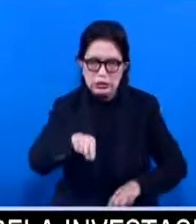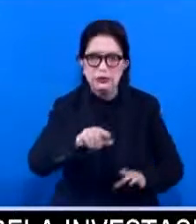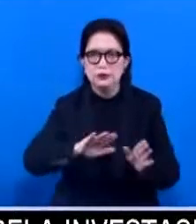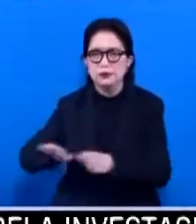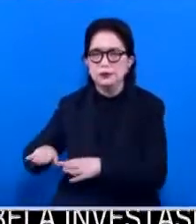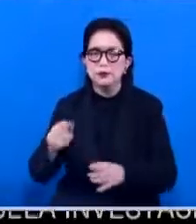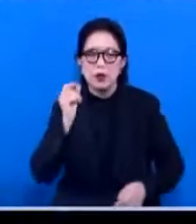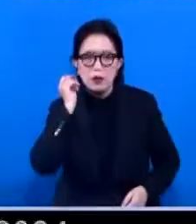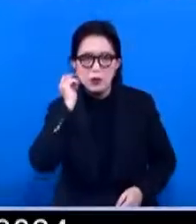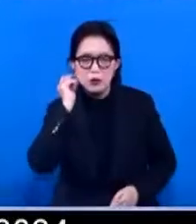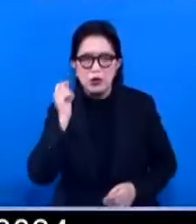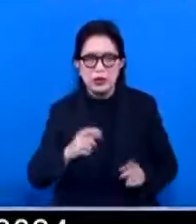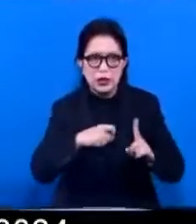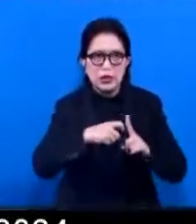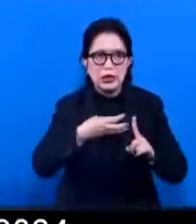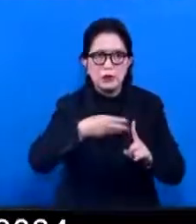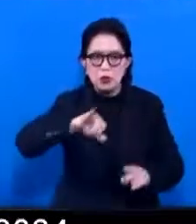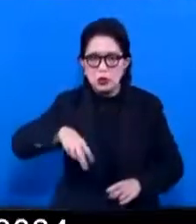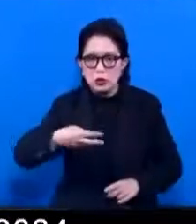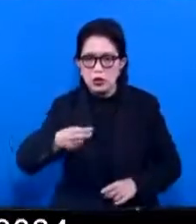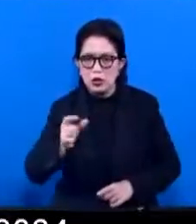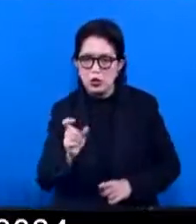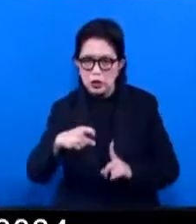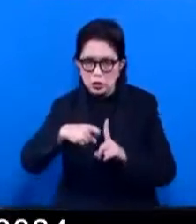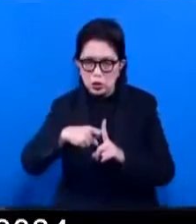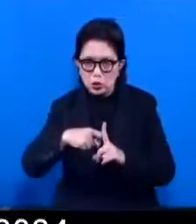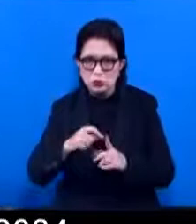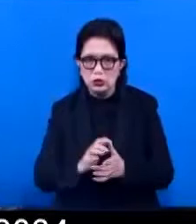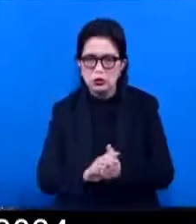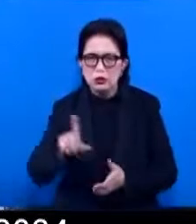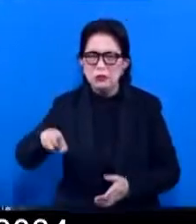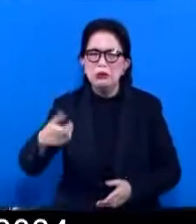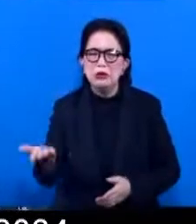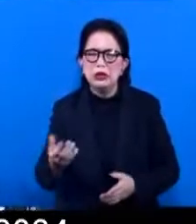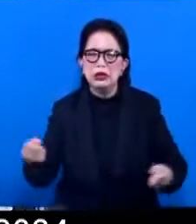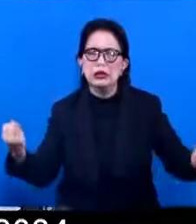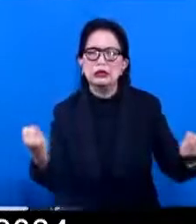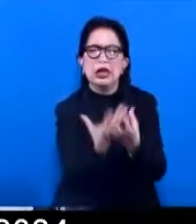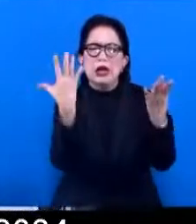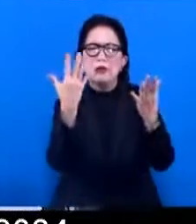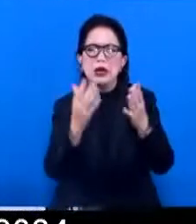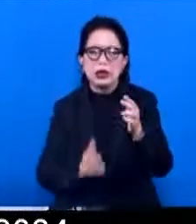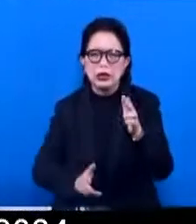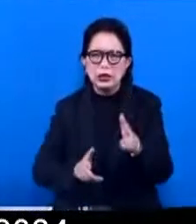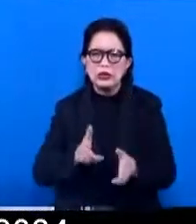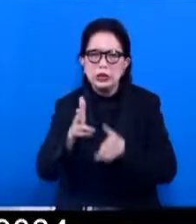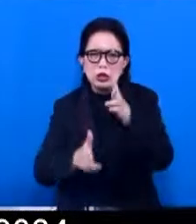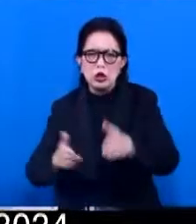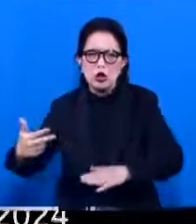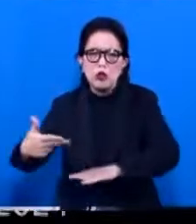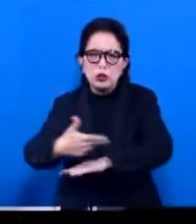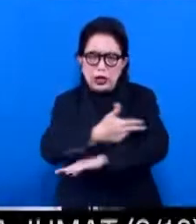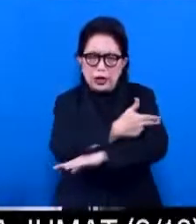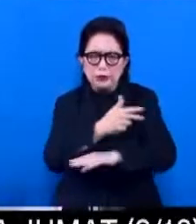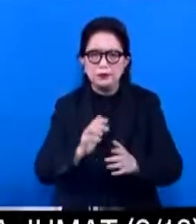Seorang perempuan di Kebonjeruk, Jakarta Barat tewas tertabrak kereta komuter lain dari arah stasiun Duri tujuan Tangerang. Sementara itu di Banjarmasin,